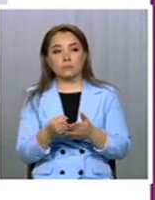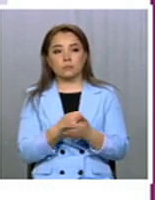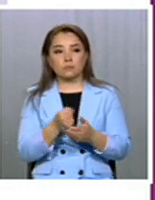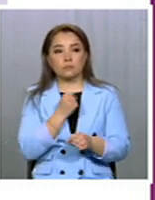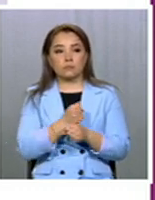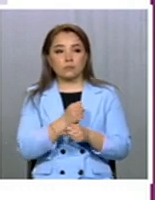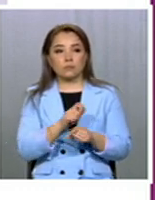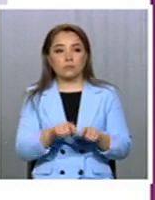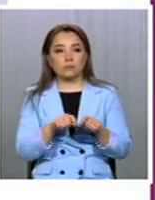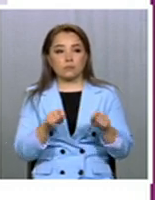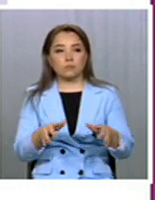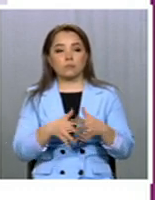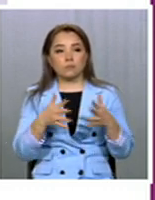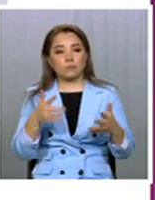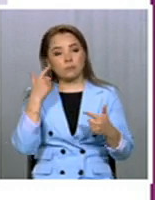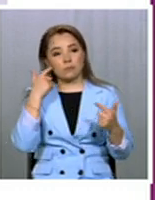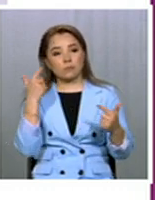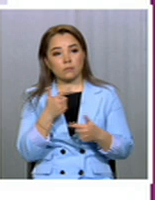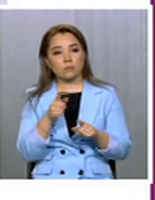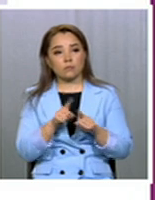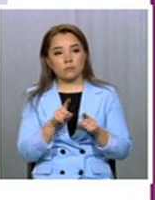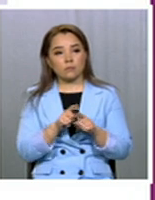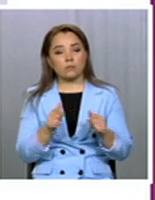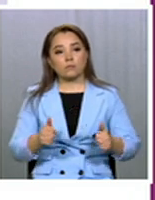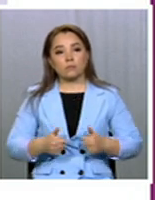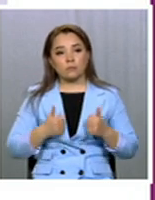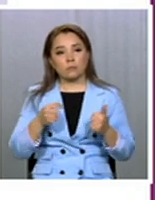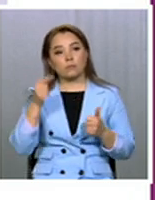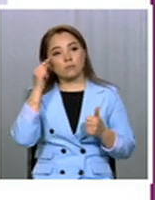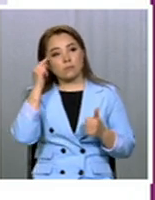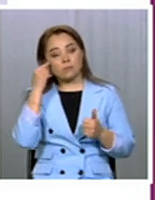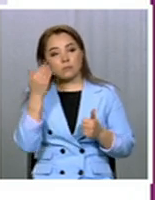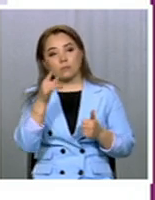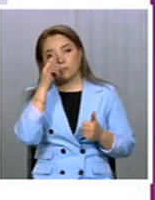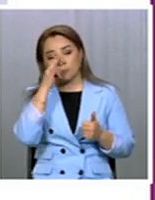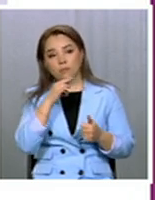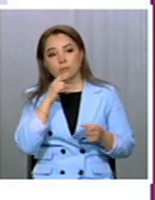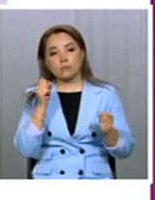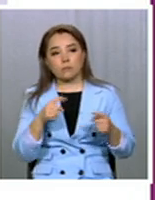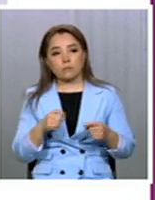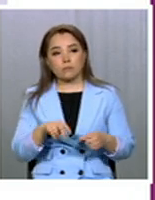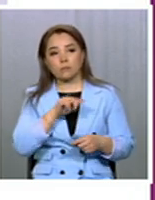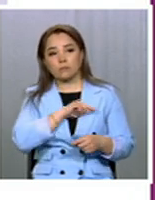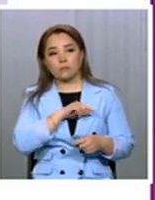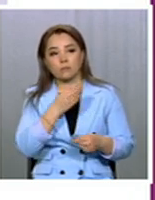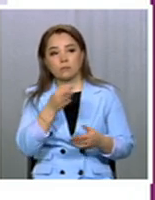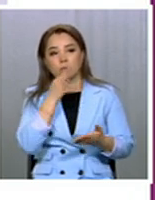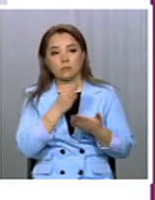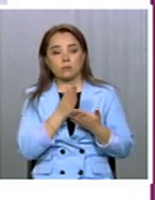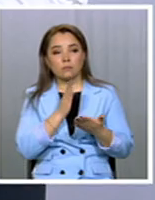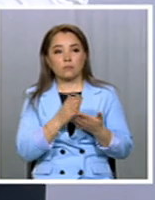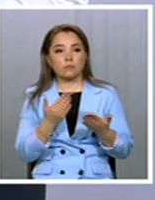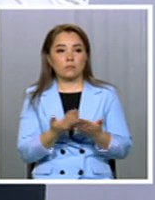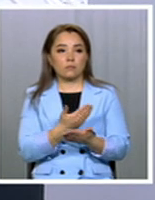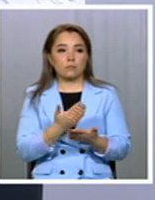кішіпейілділік, білімге құмарлық қырғыздарға, қазақтарға тән қасиеттер деген еді.